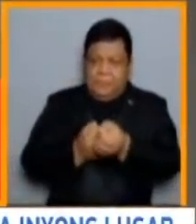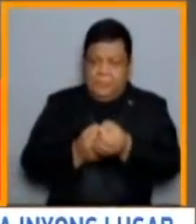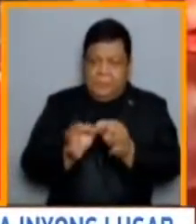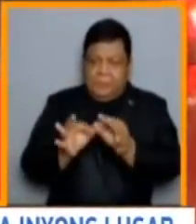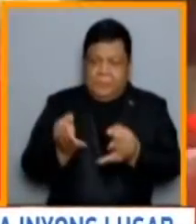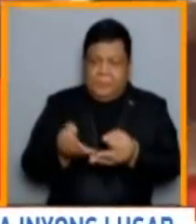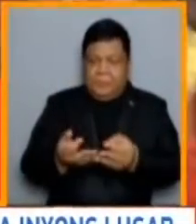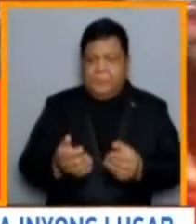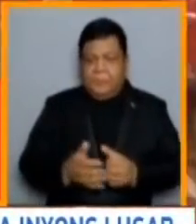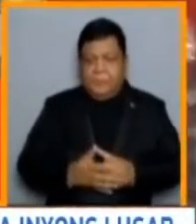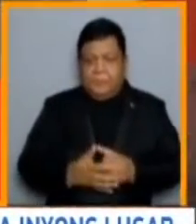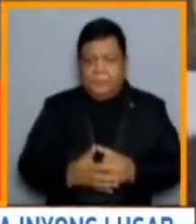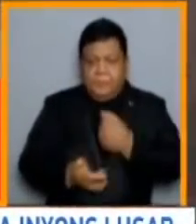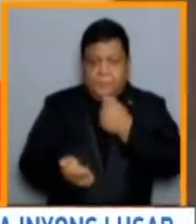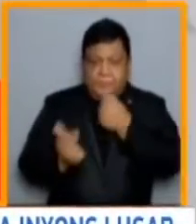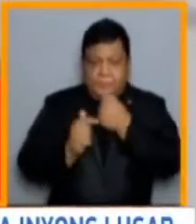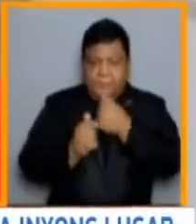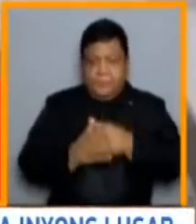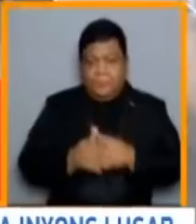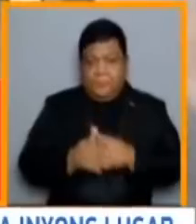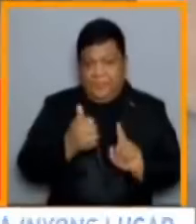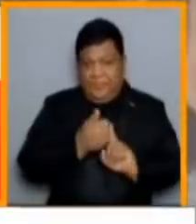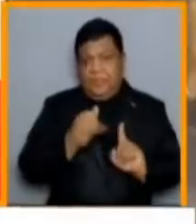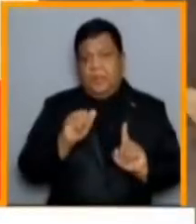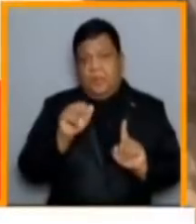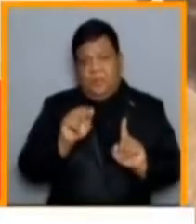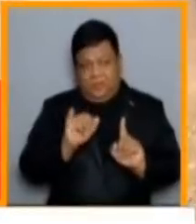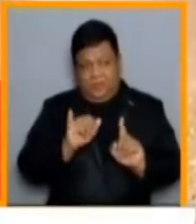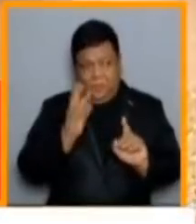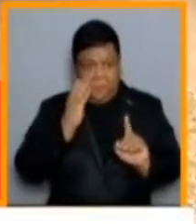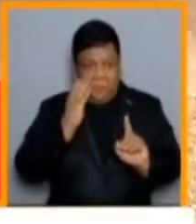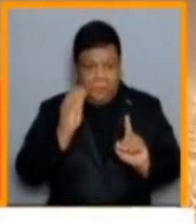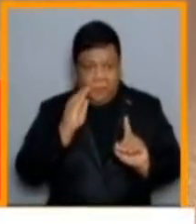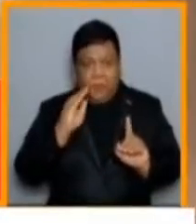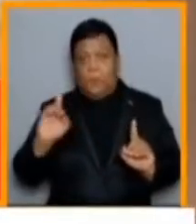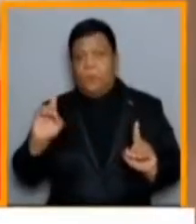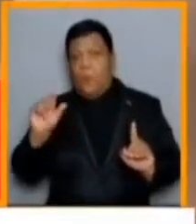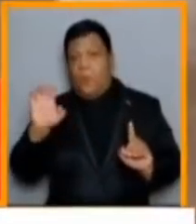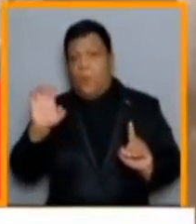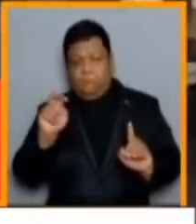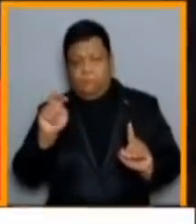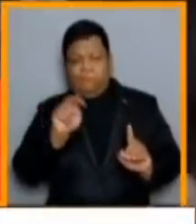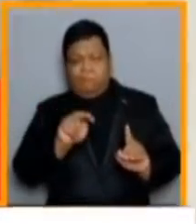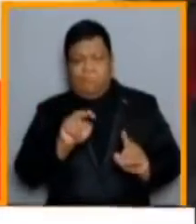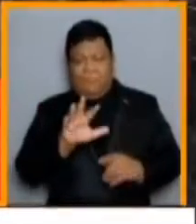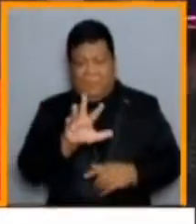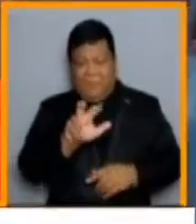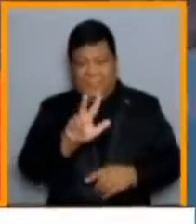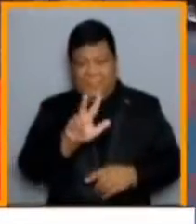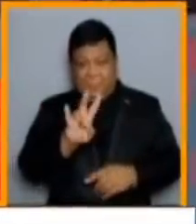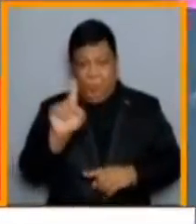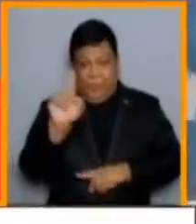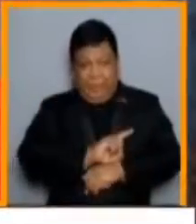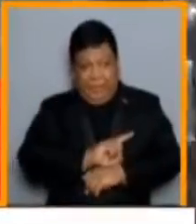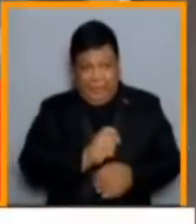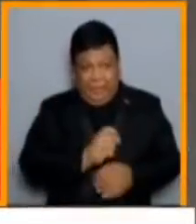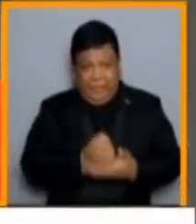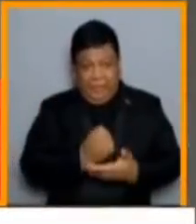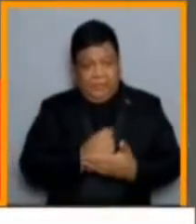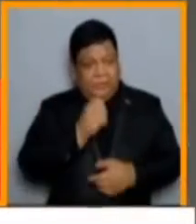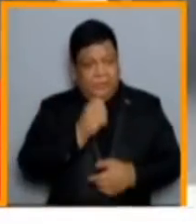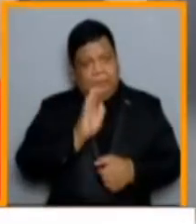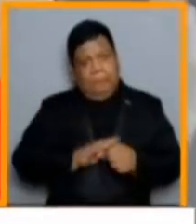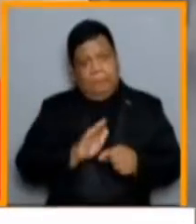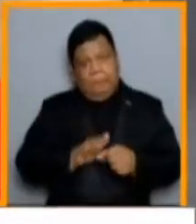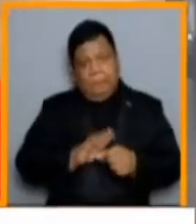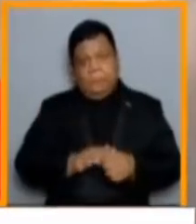ang Dolly na nagsabi, hindi sapat ang 537 pesos na arawang kita ng mga ordinaryong manggagawa. Pinamamadali na nga ni Dolly